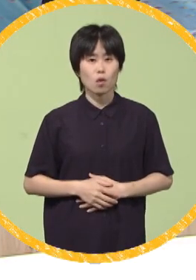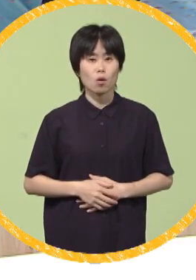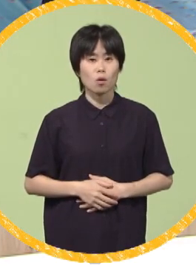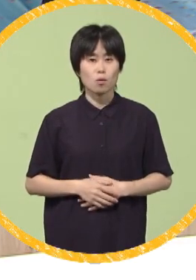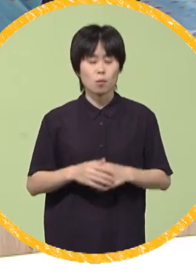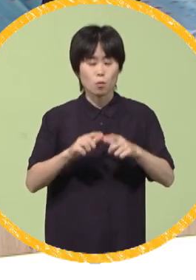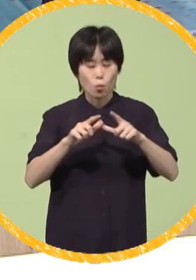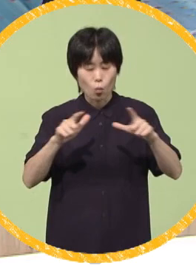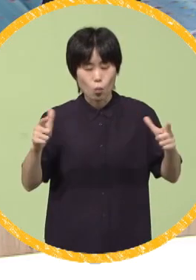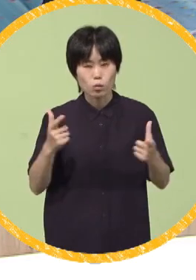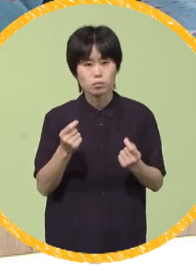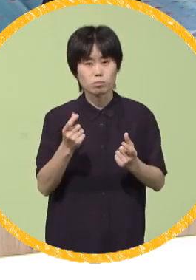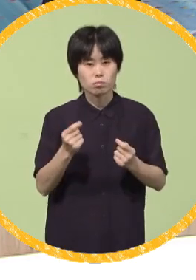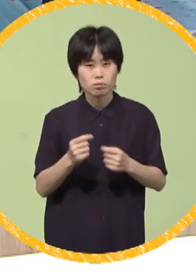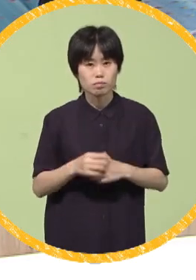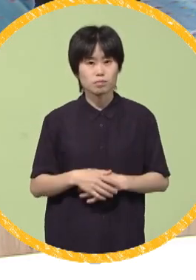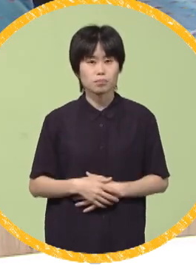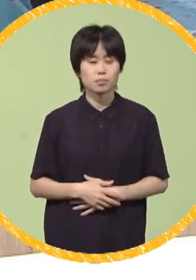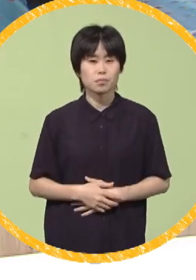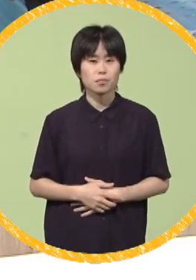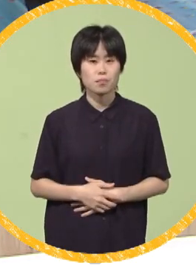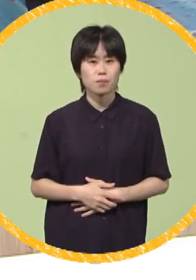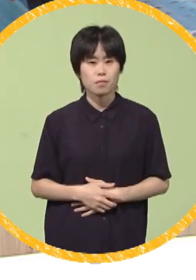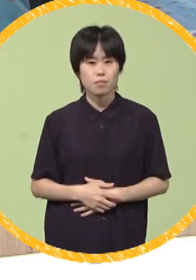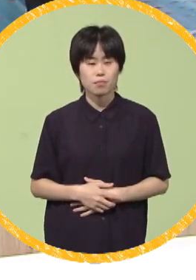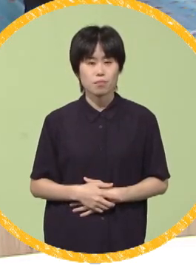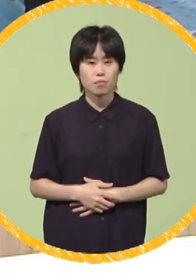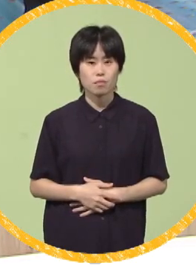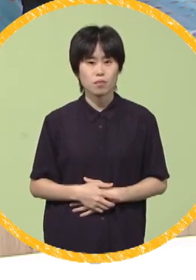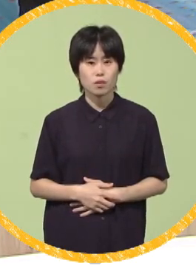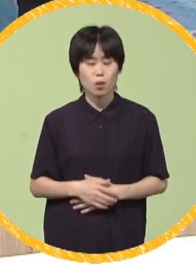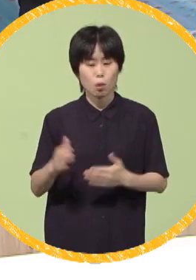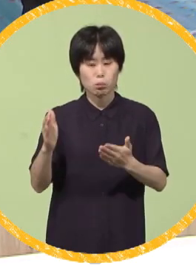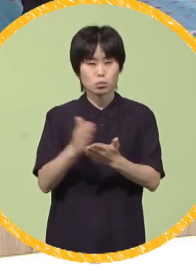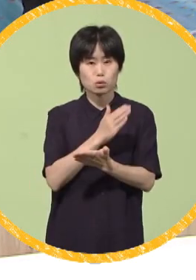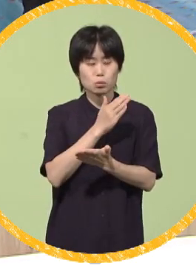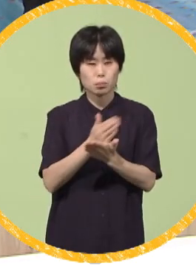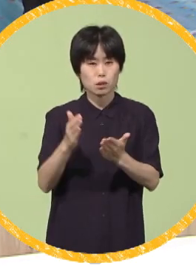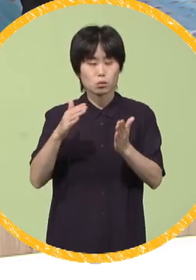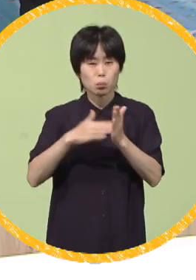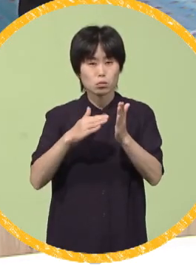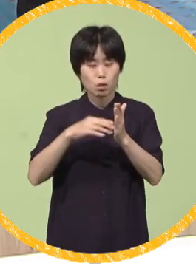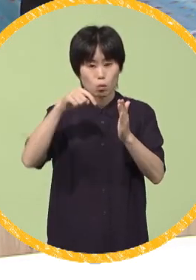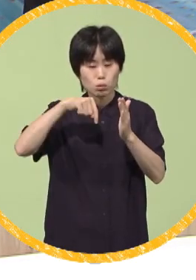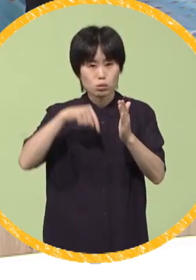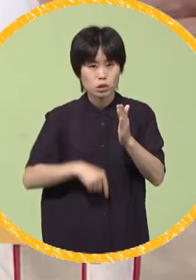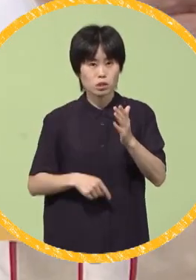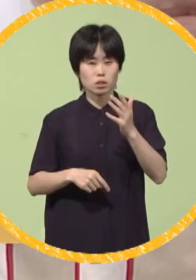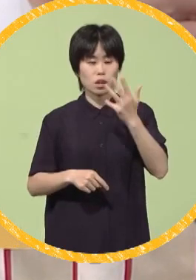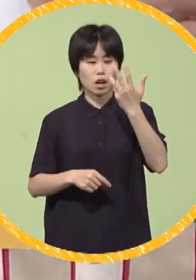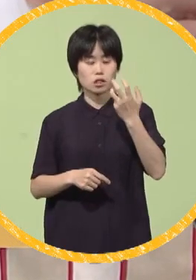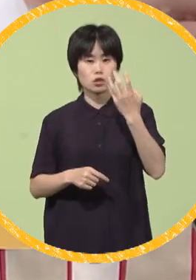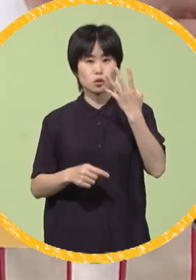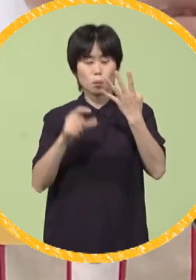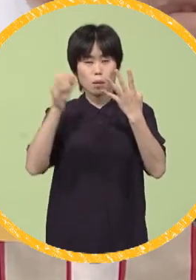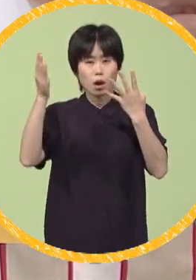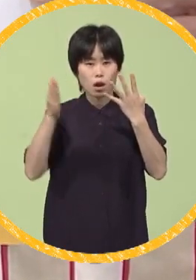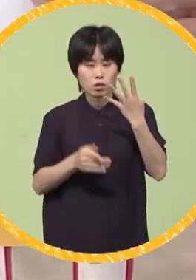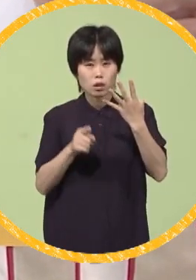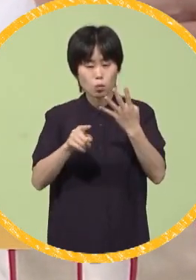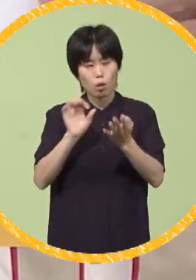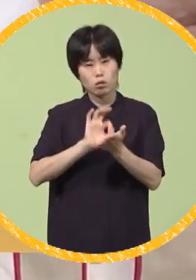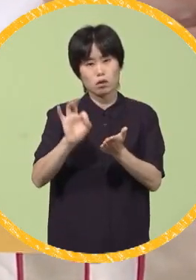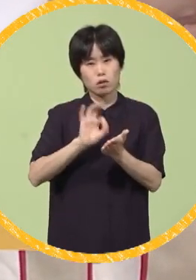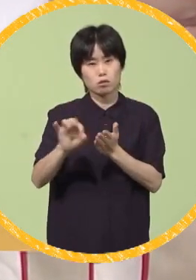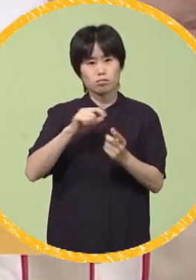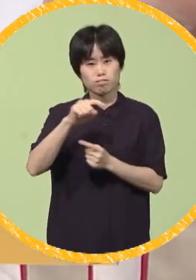ね。知らないうちに捨ててしまっているということなんですけれども、そしてこの分別されているプラゴミのうち、うん、はい、84% は有効利用されているん